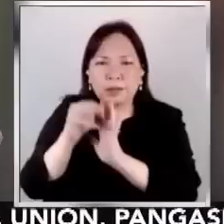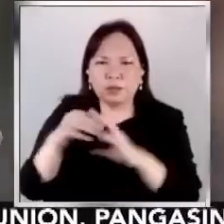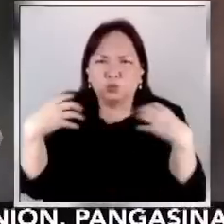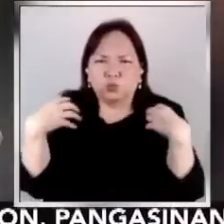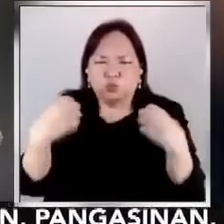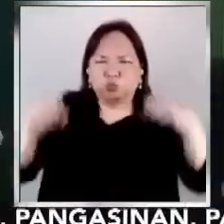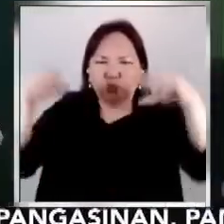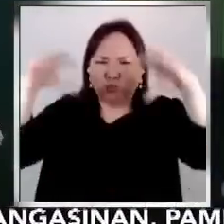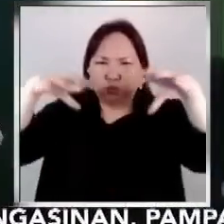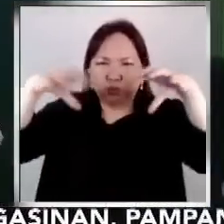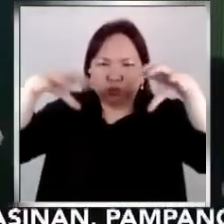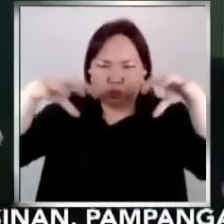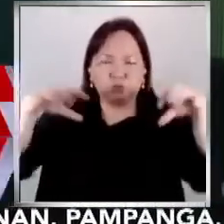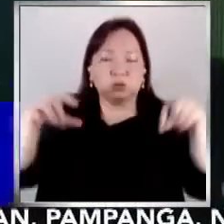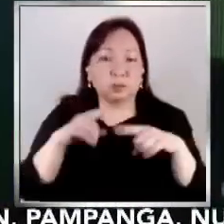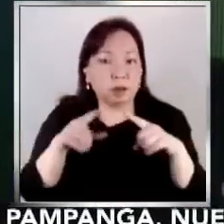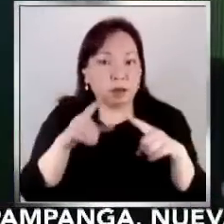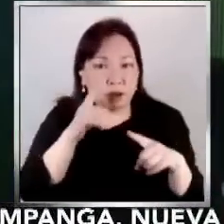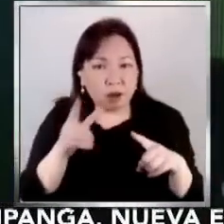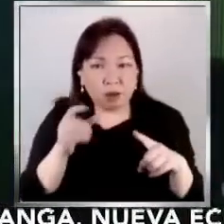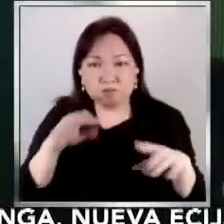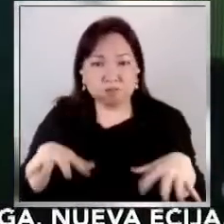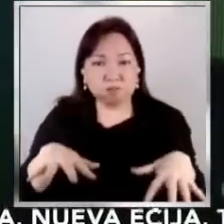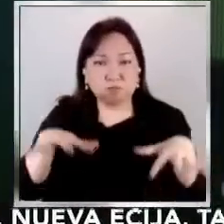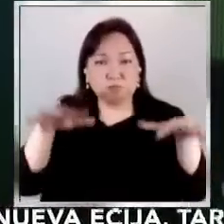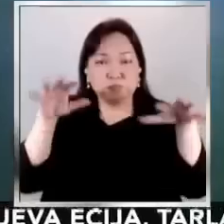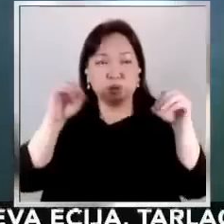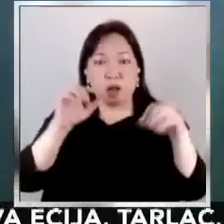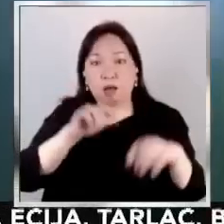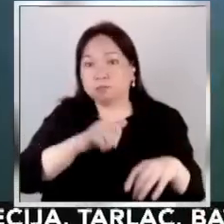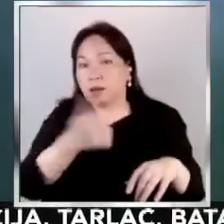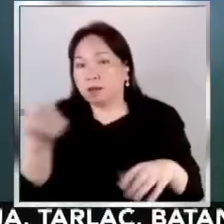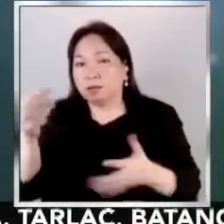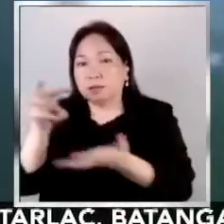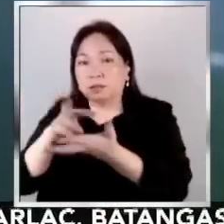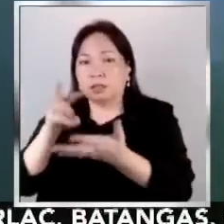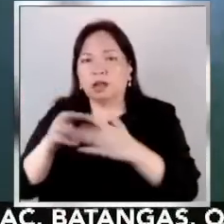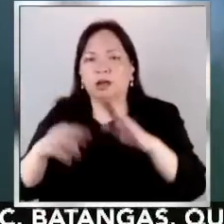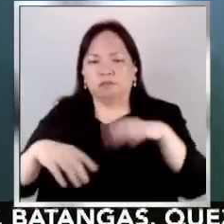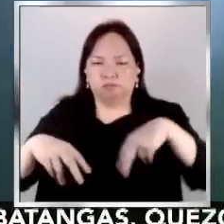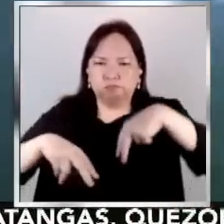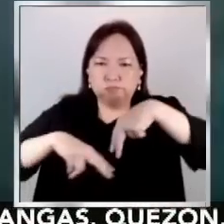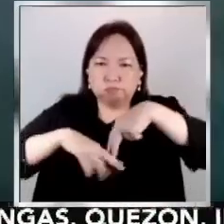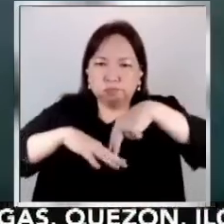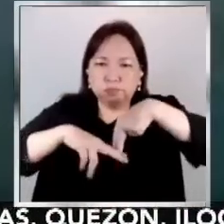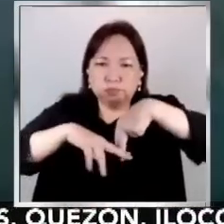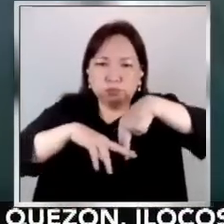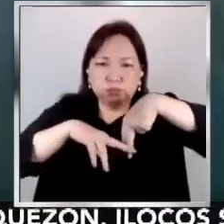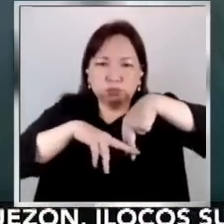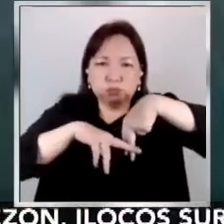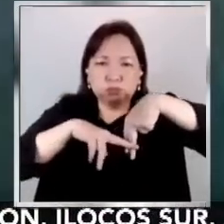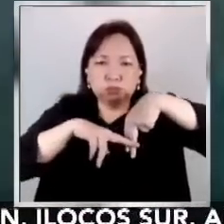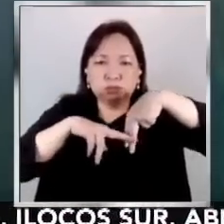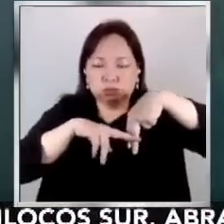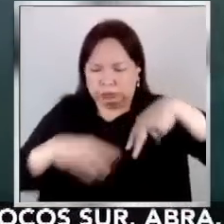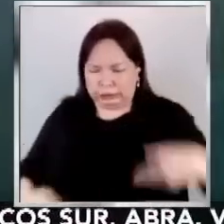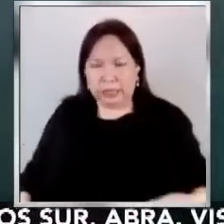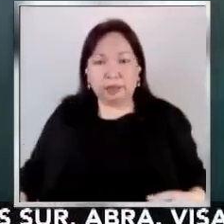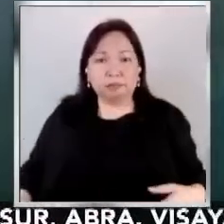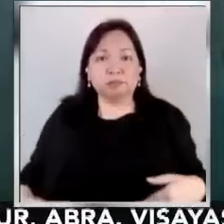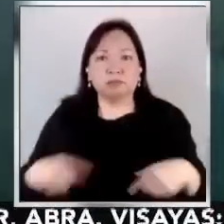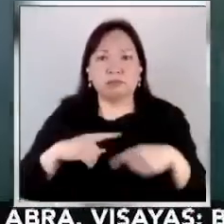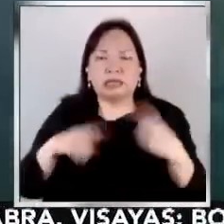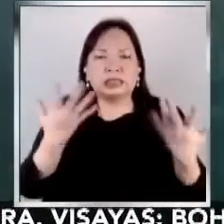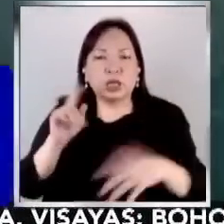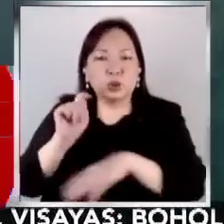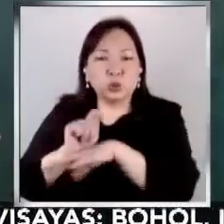bumaha. Lagpas hita naman ang bahang nagpalubog sa ilang kalsada sa Tondo, Maynila. Nasa likod lang ng estero ang